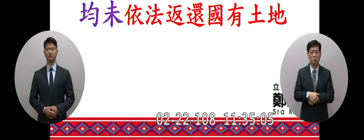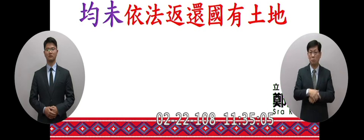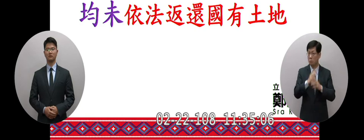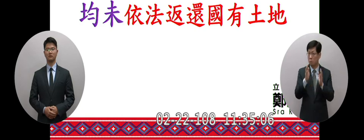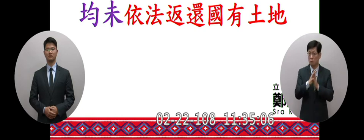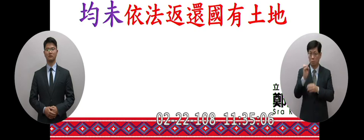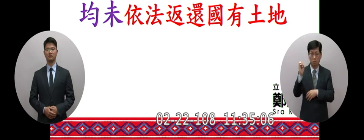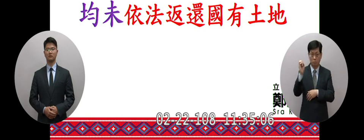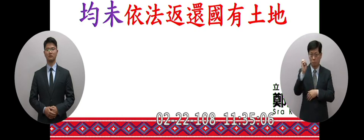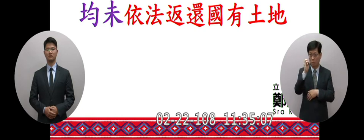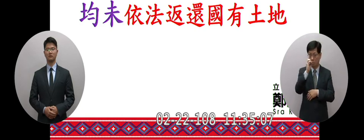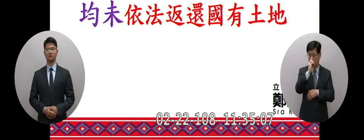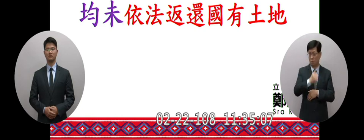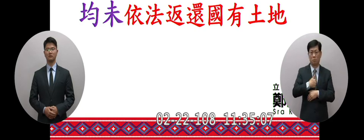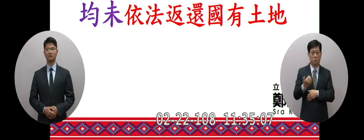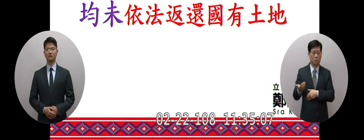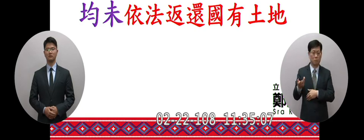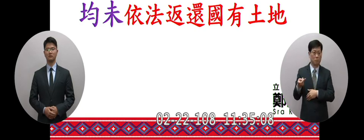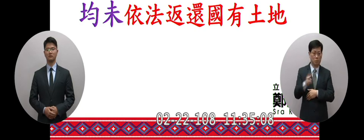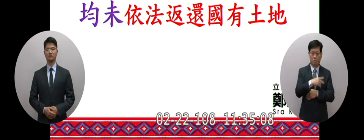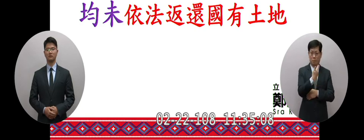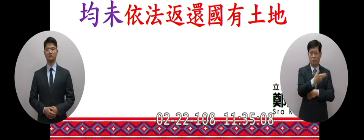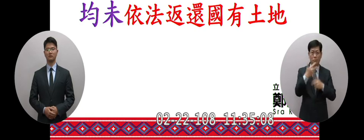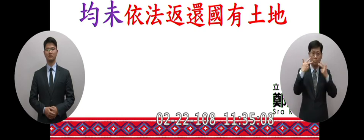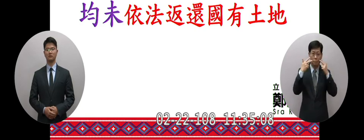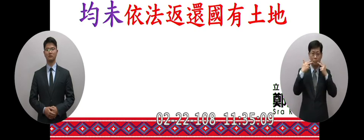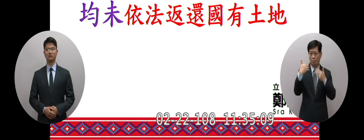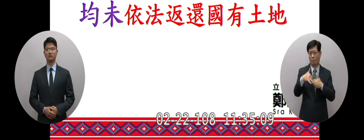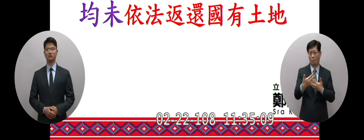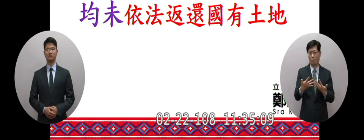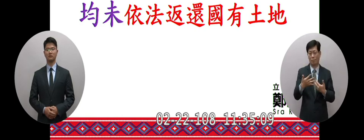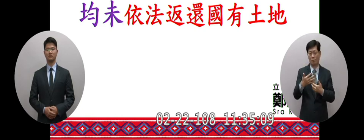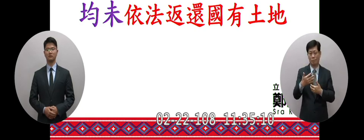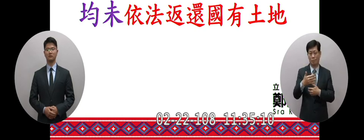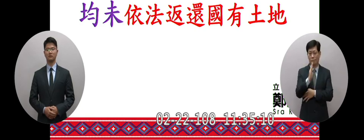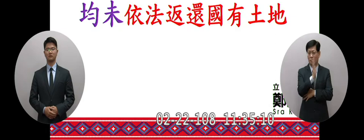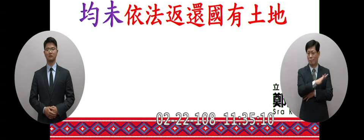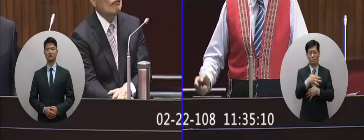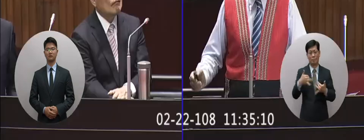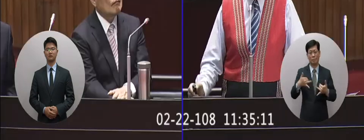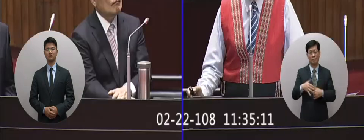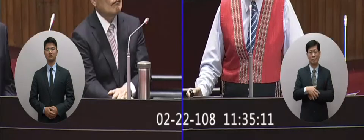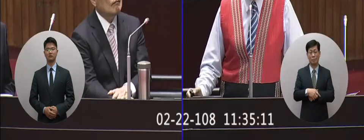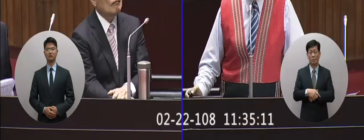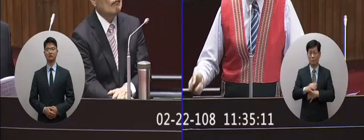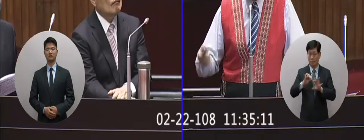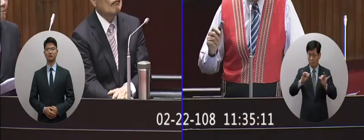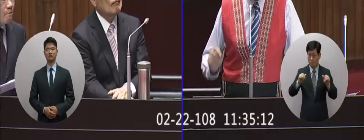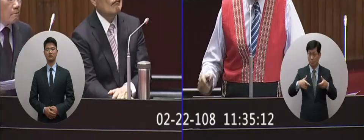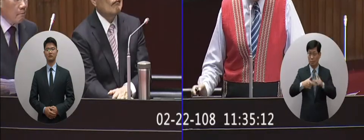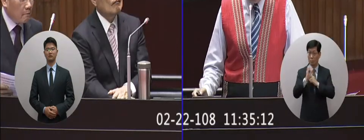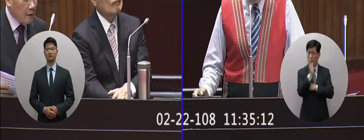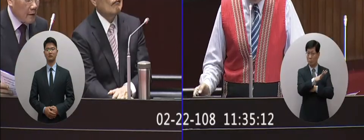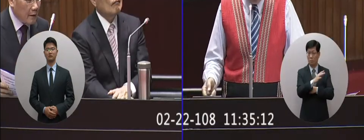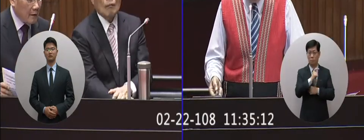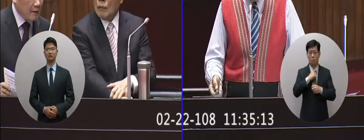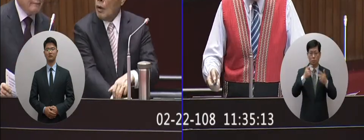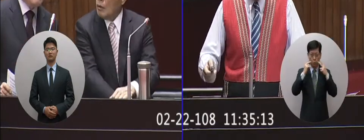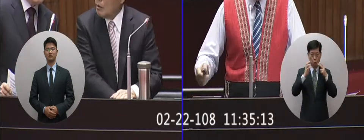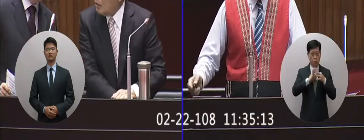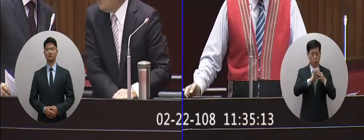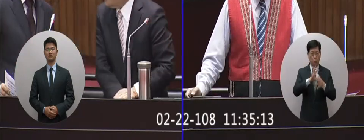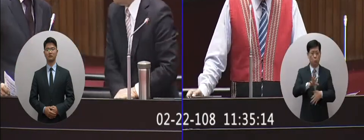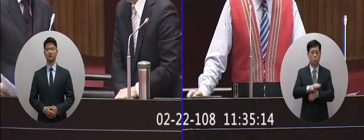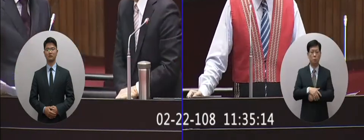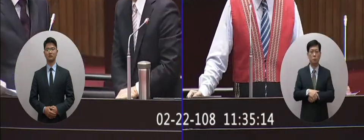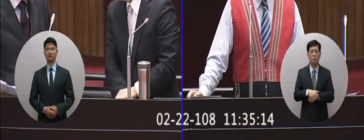笔土地是返还给啊这个国有财产署，而这些土地啊返还之后，当然就跟我们原住民有密切的